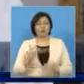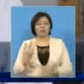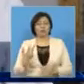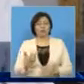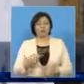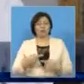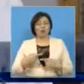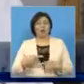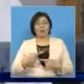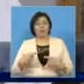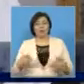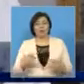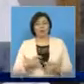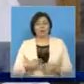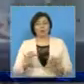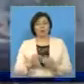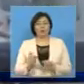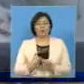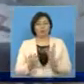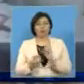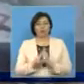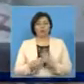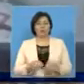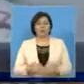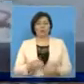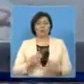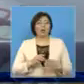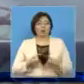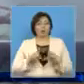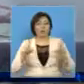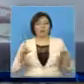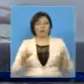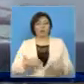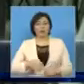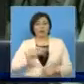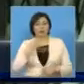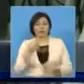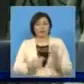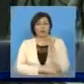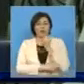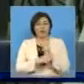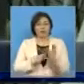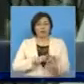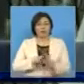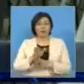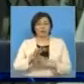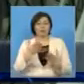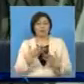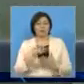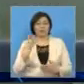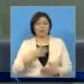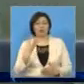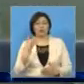басқа бөлімшеге аударылды инфекциялық. Мекеме толығымен жоғары білікті медициналық кадрлармен қамтамасыз етілген. Орталықта